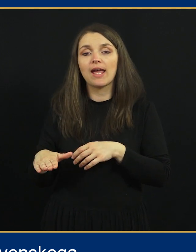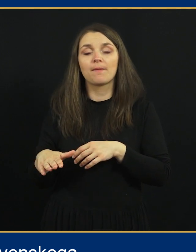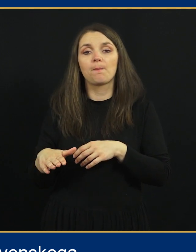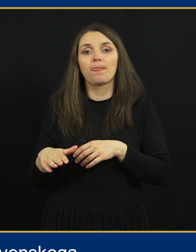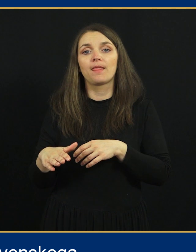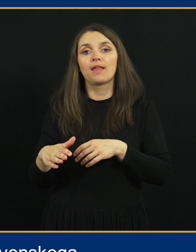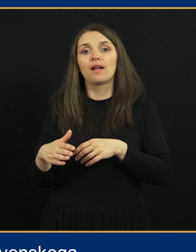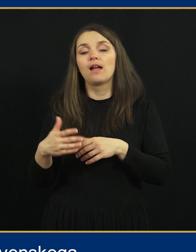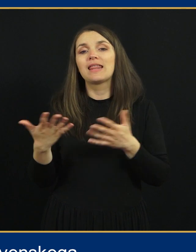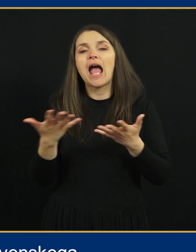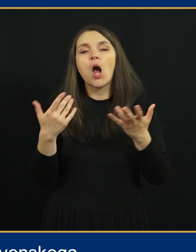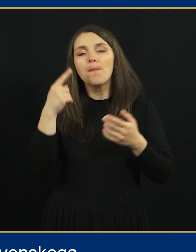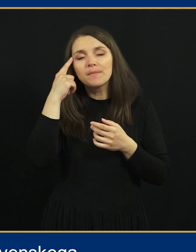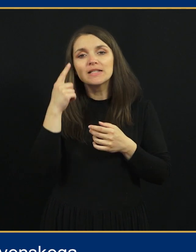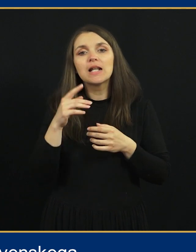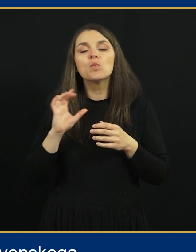romske otroke.